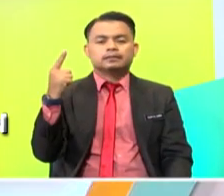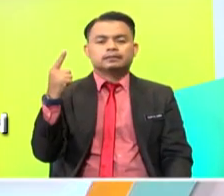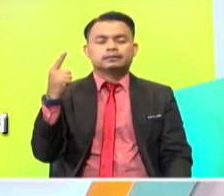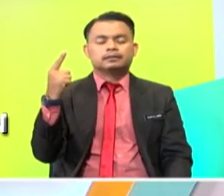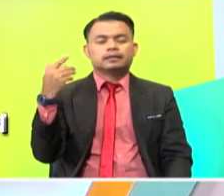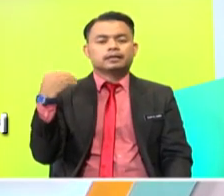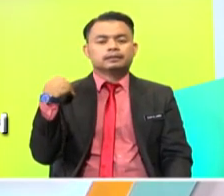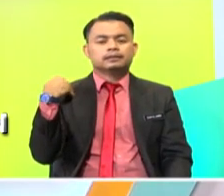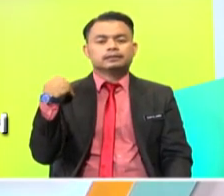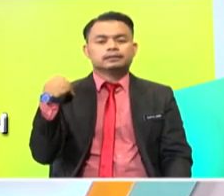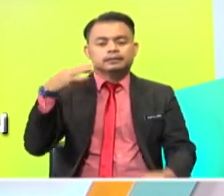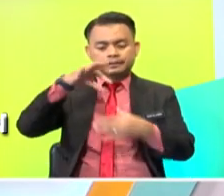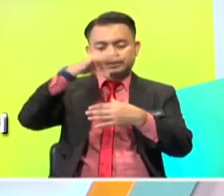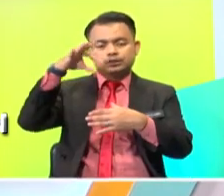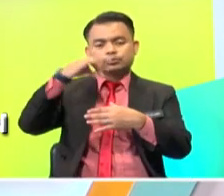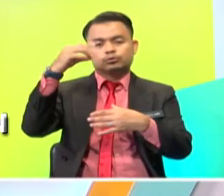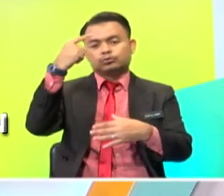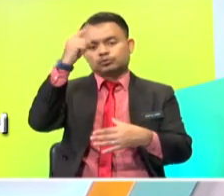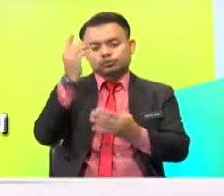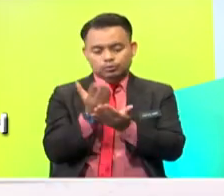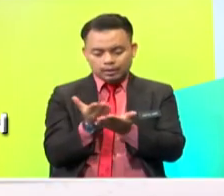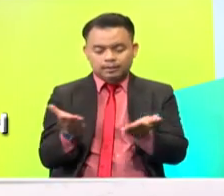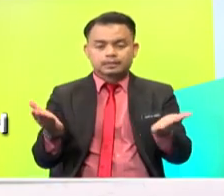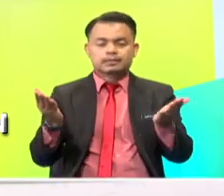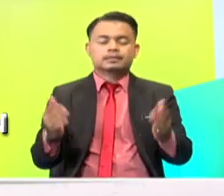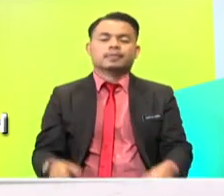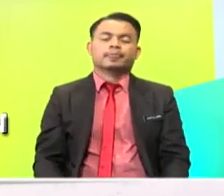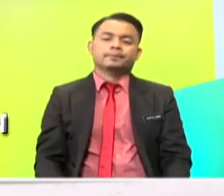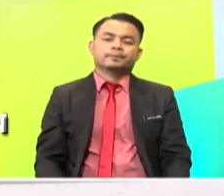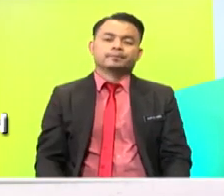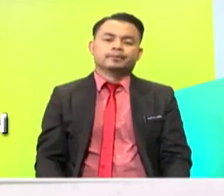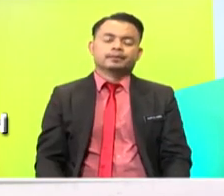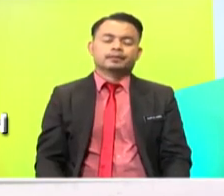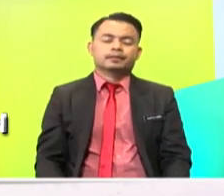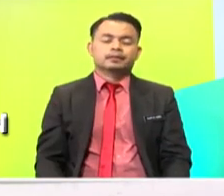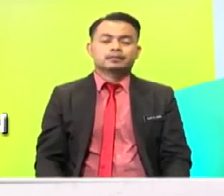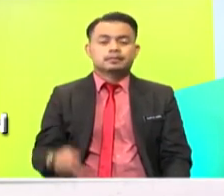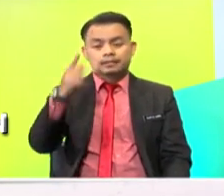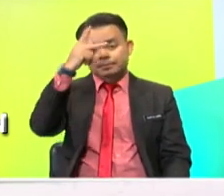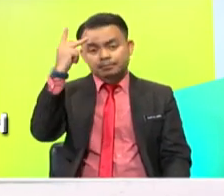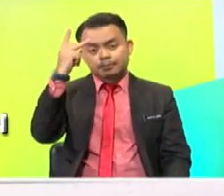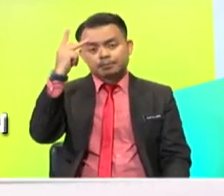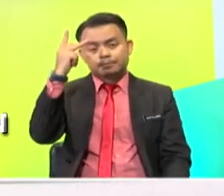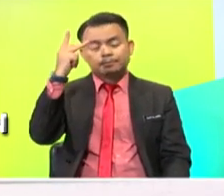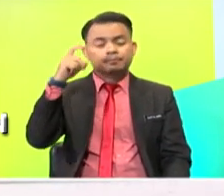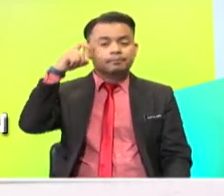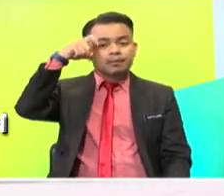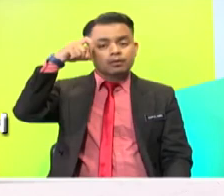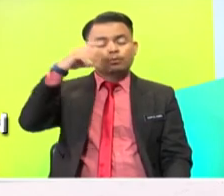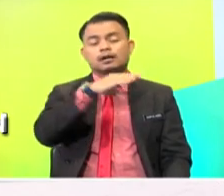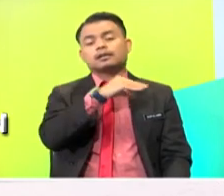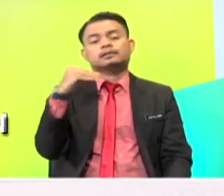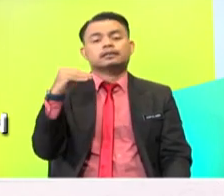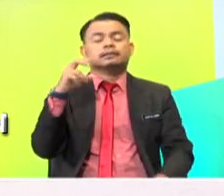kita kenaan last-last sebab kadang-kadang bawang dengan kentani pun akan mengeluarkan cekiber jka